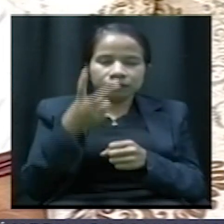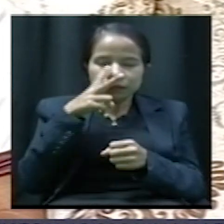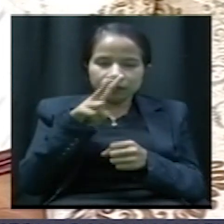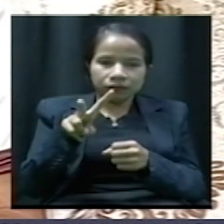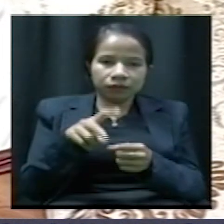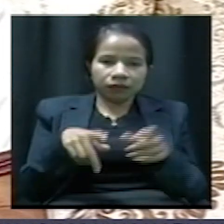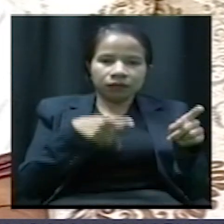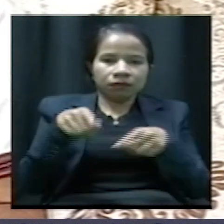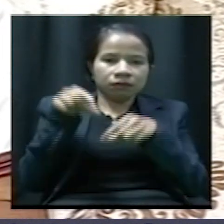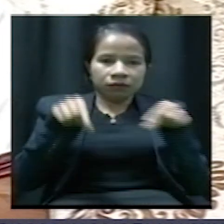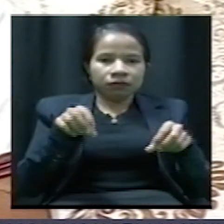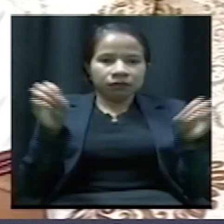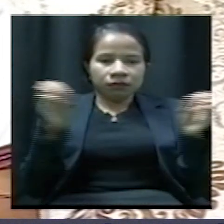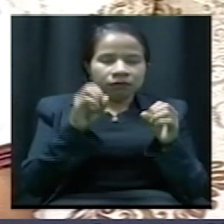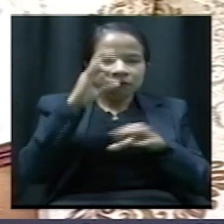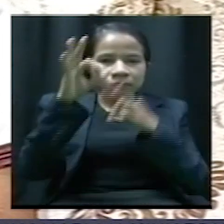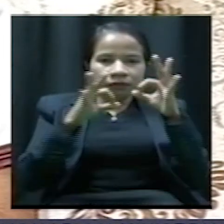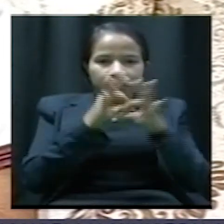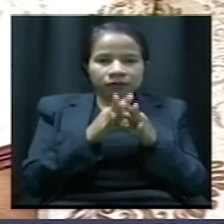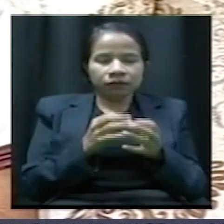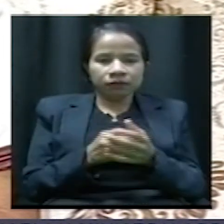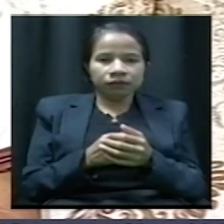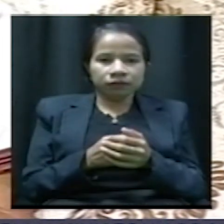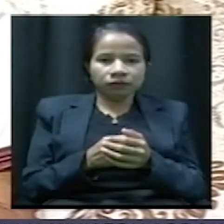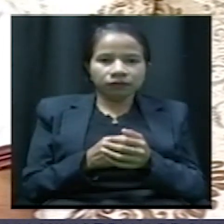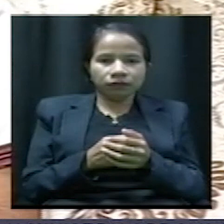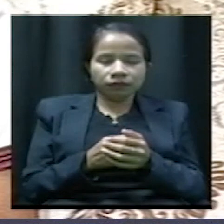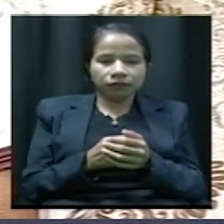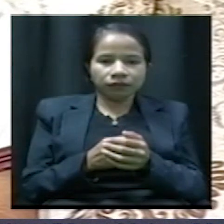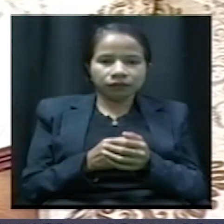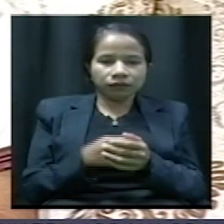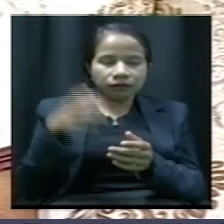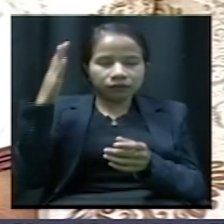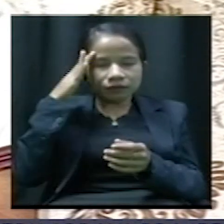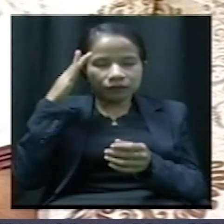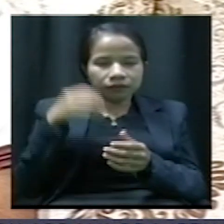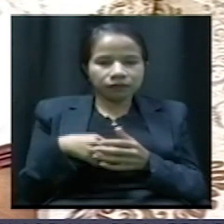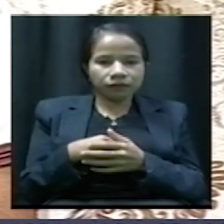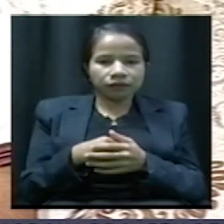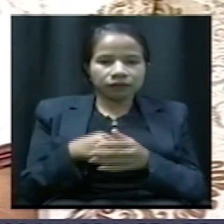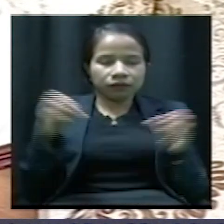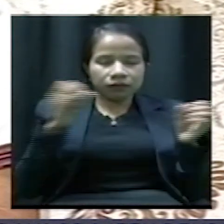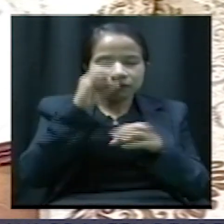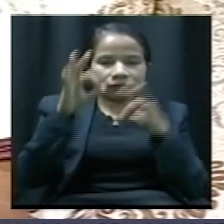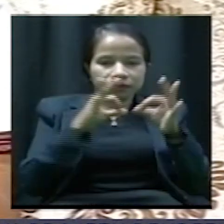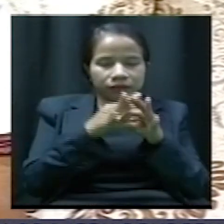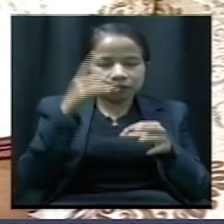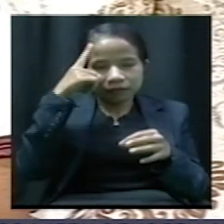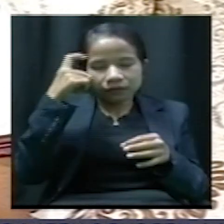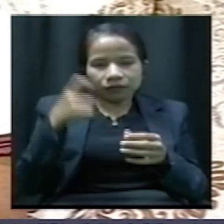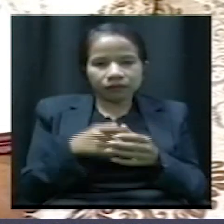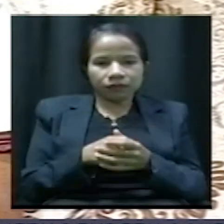maka ema deficiency sir lafiaran lafiaran horazon sira nebe mako ini tadi hanne lafiaran tambah